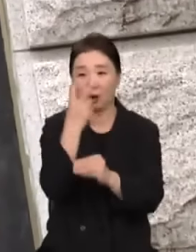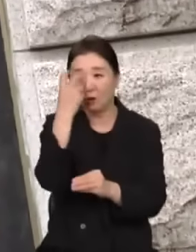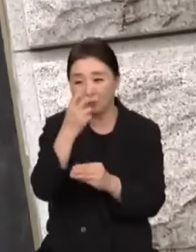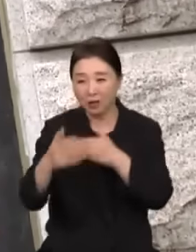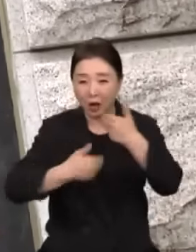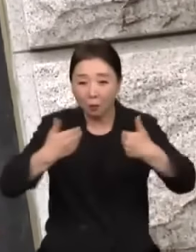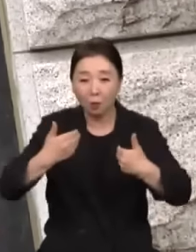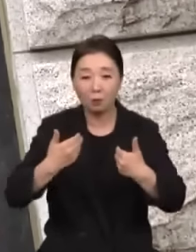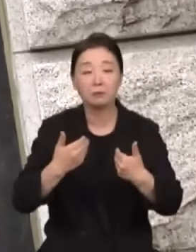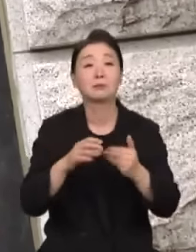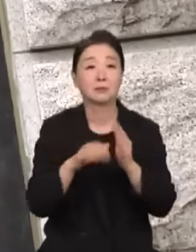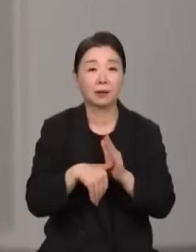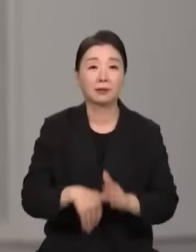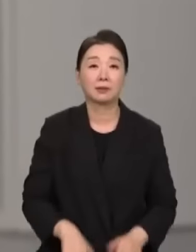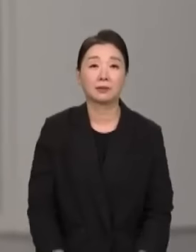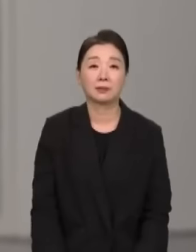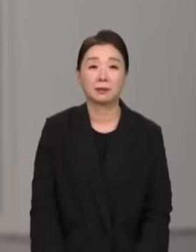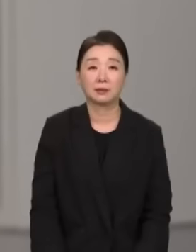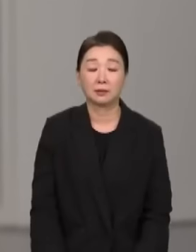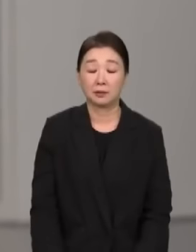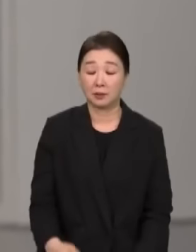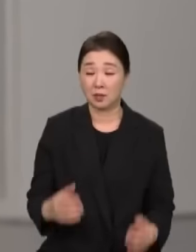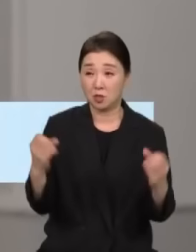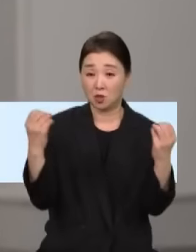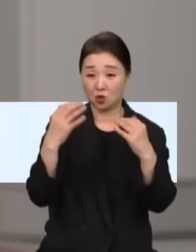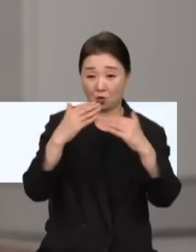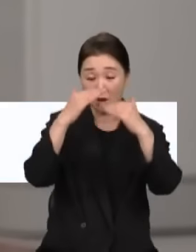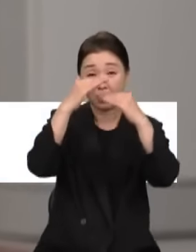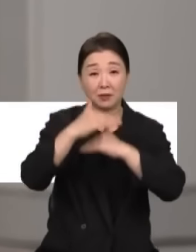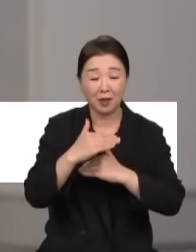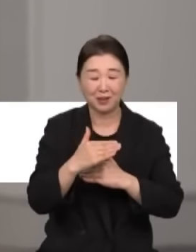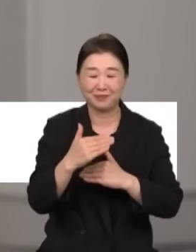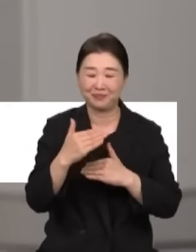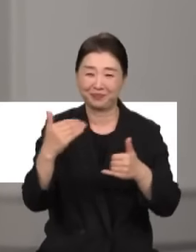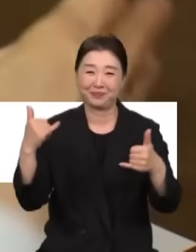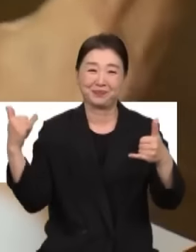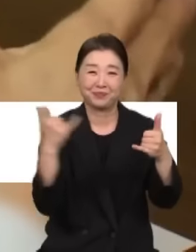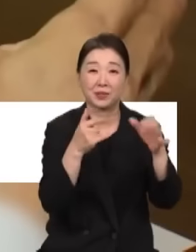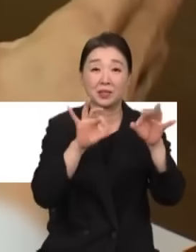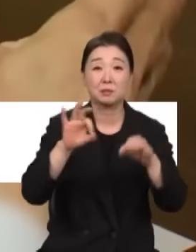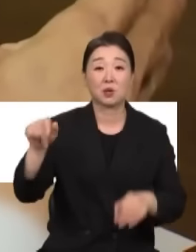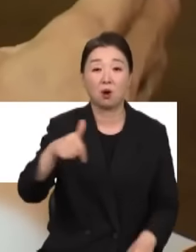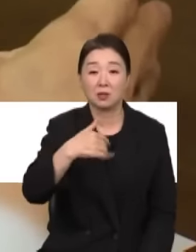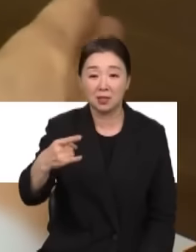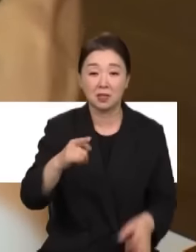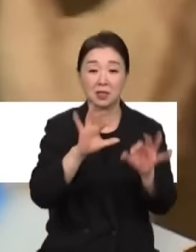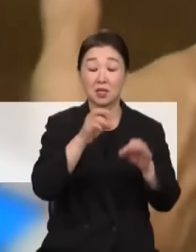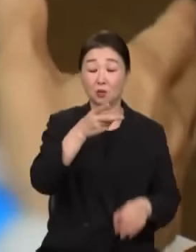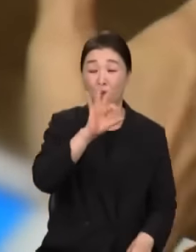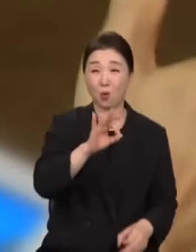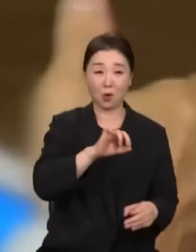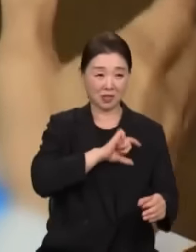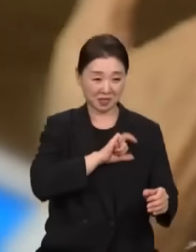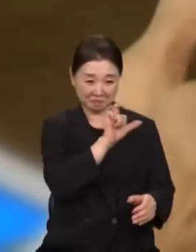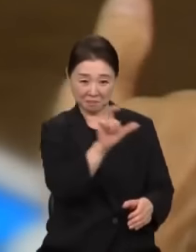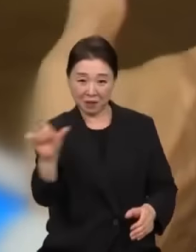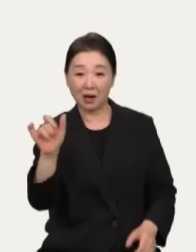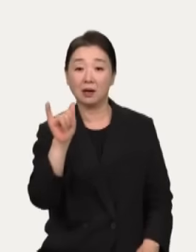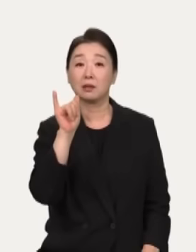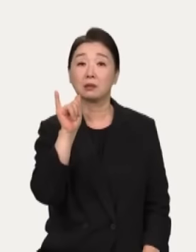본격화되던 때입니다 통신 내역에는 수 발신자로 김건희 이종호 이름이 정확하게 적혀